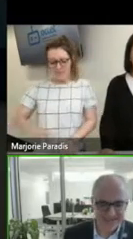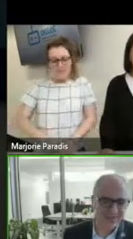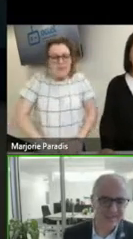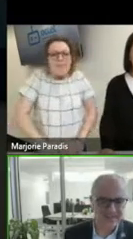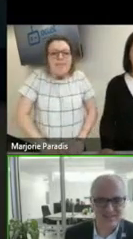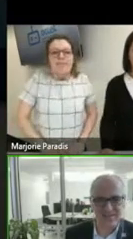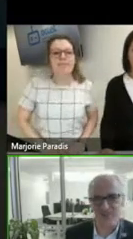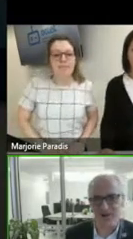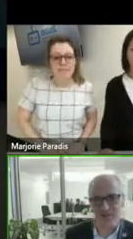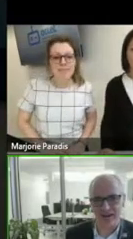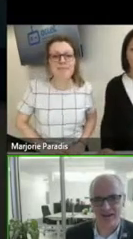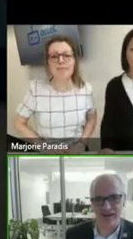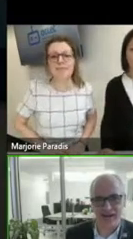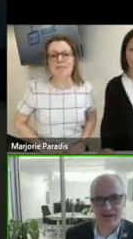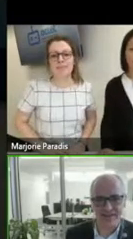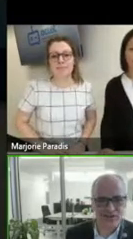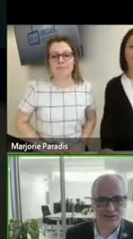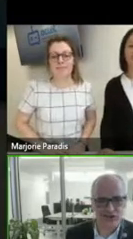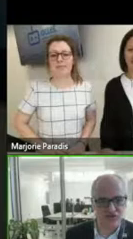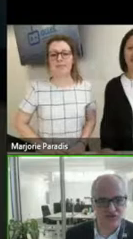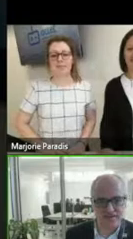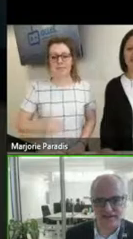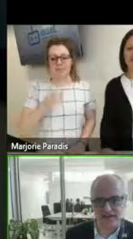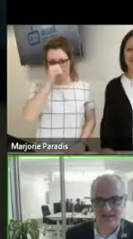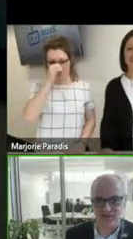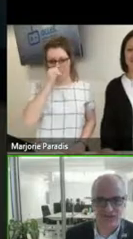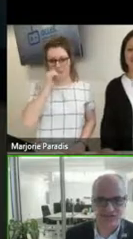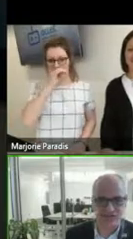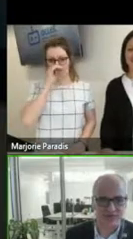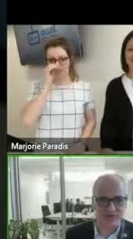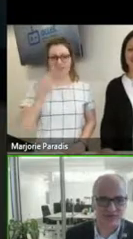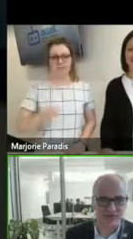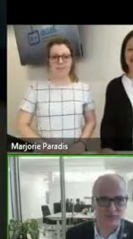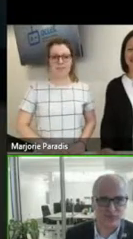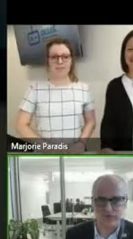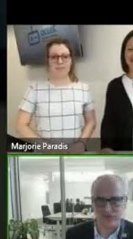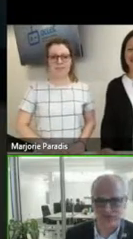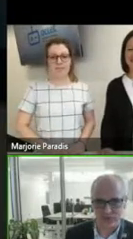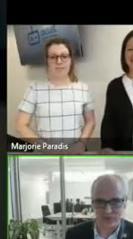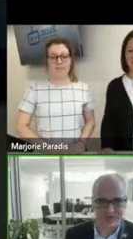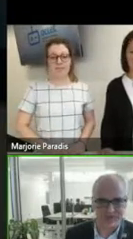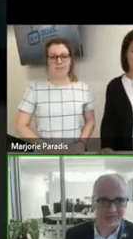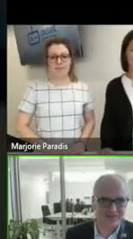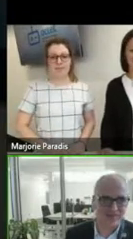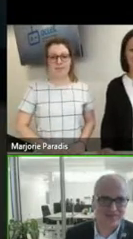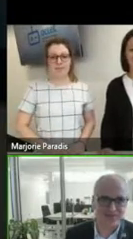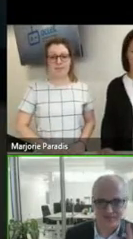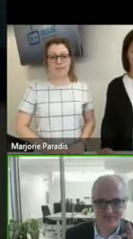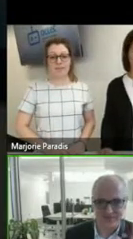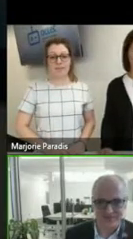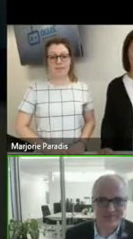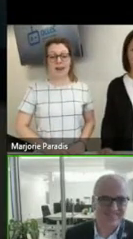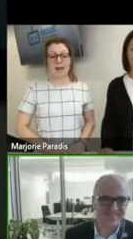dans le clavardage, exactement. Alors, Annie, Marjorie, je vous laisse aller. Je vous laisse tout le temps qu'il vous faut pour bien faire votre